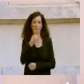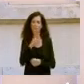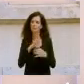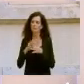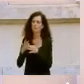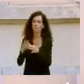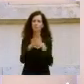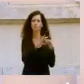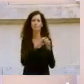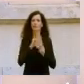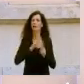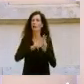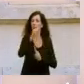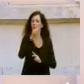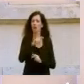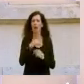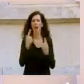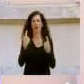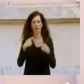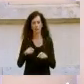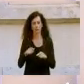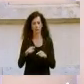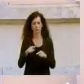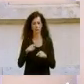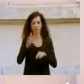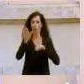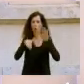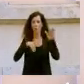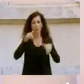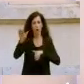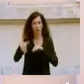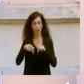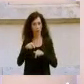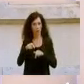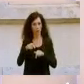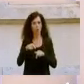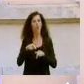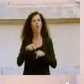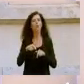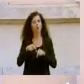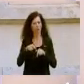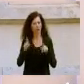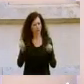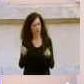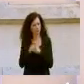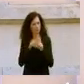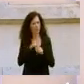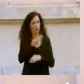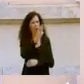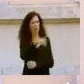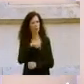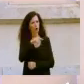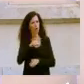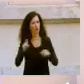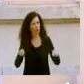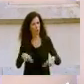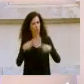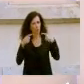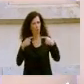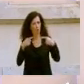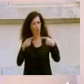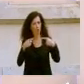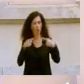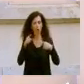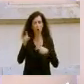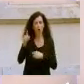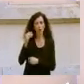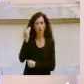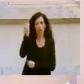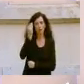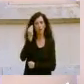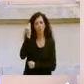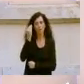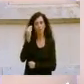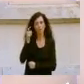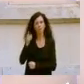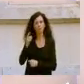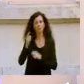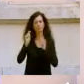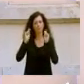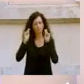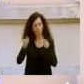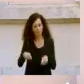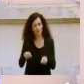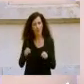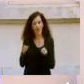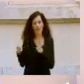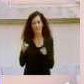queste convocazioni partirà anche una convocazione per le opposizioni se la intende avviare la fase iii